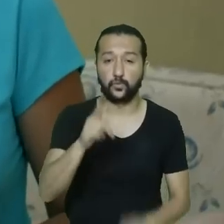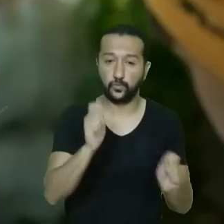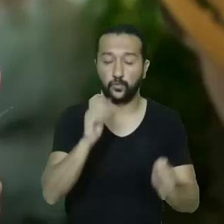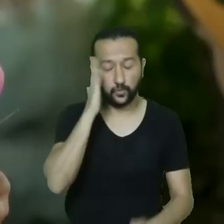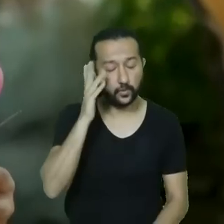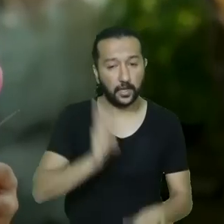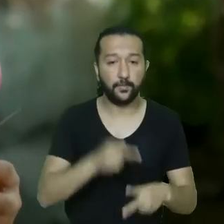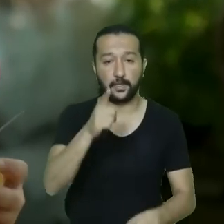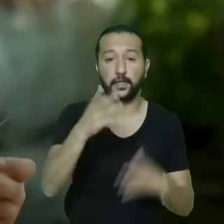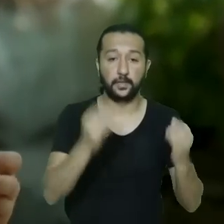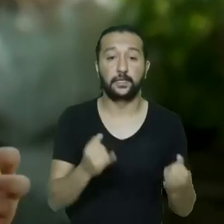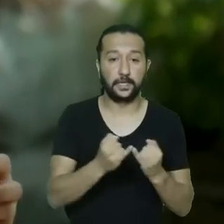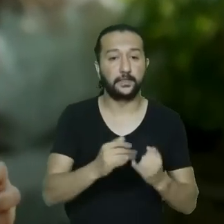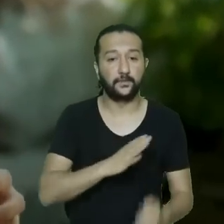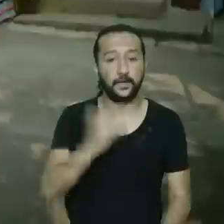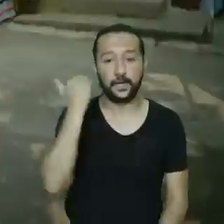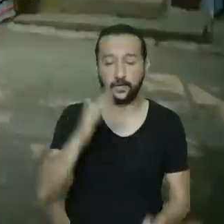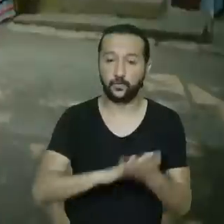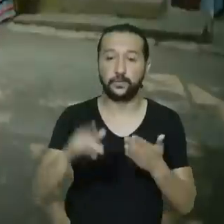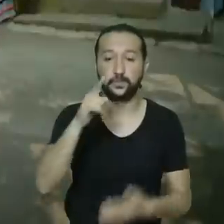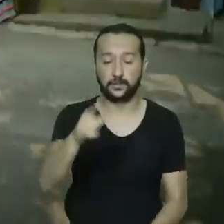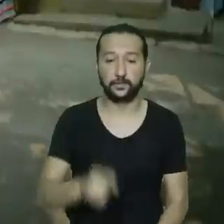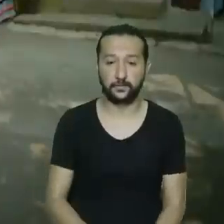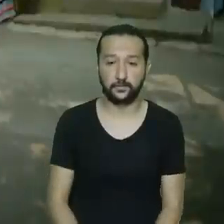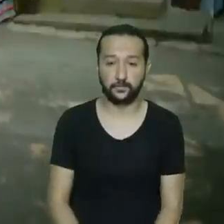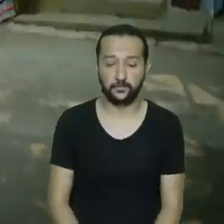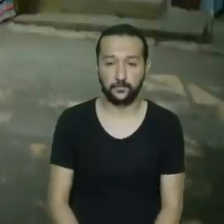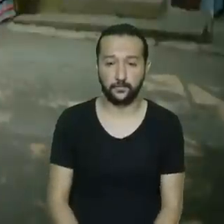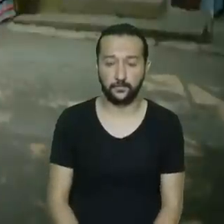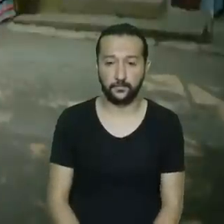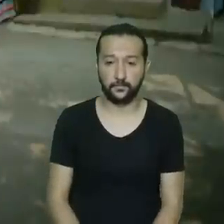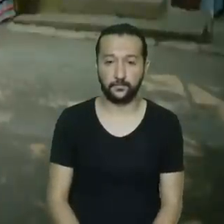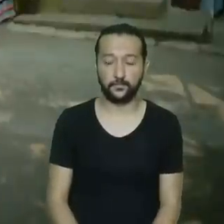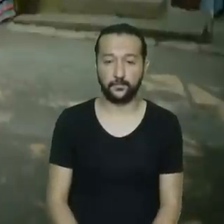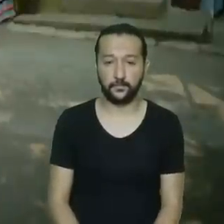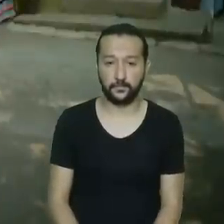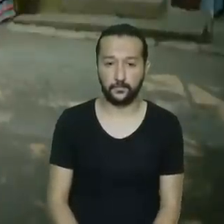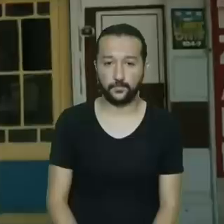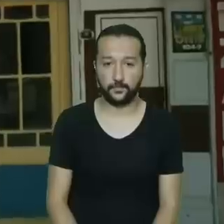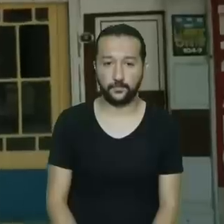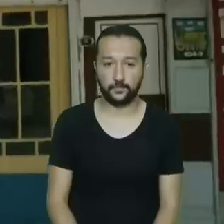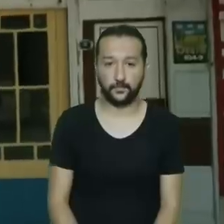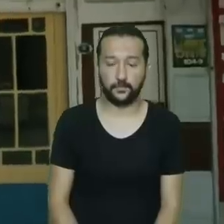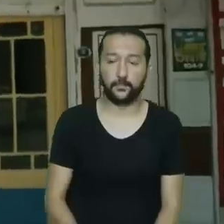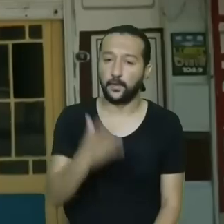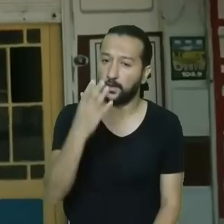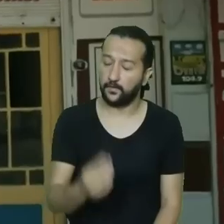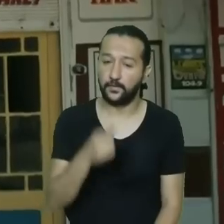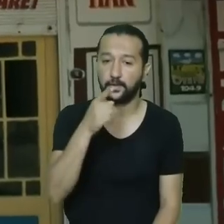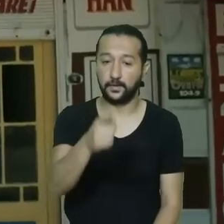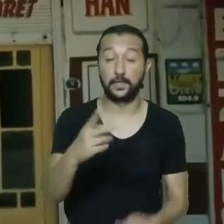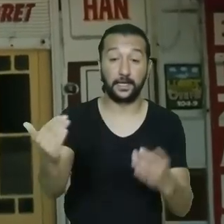hemen yatıyor. Nasıl olsa kardeşler var, ağabeyim toplayacak senin. Bahçedeki masada fasulye patates soymaya devam ettiler. Animal